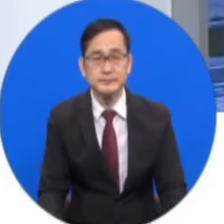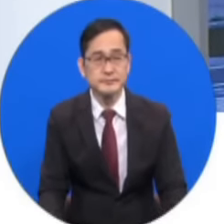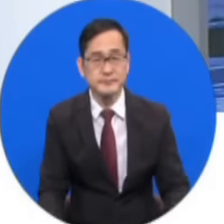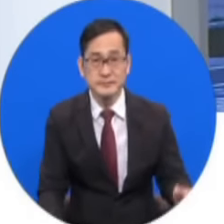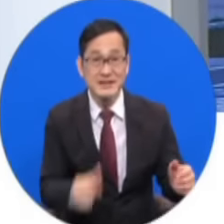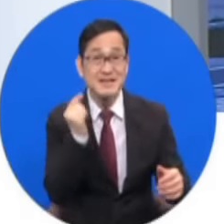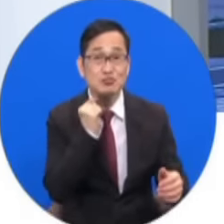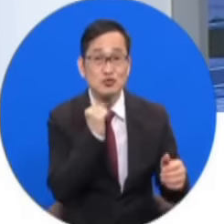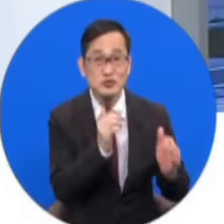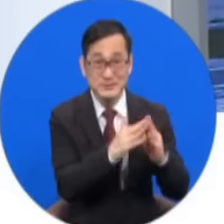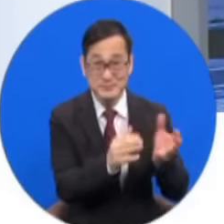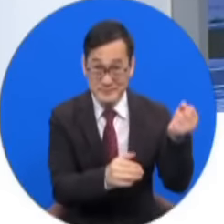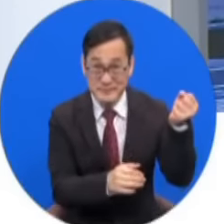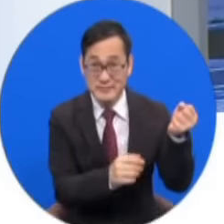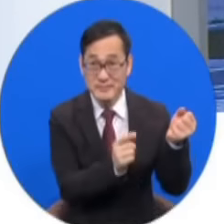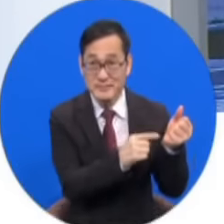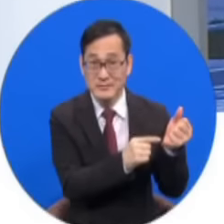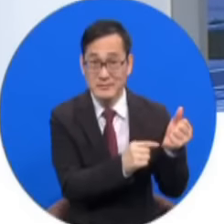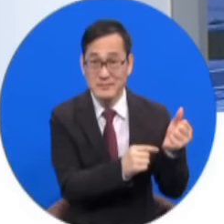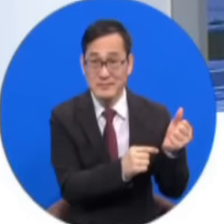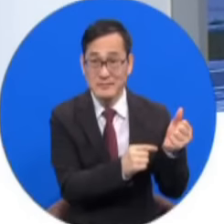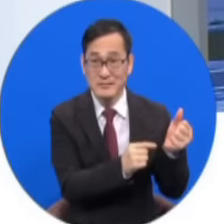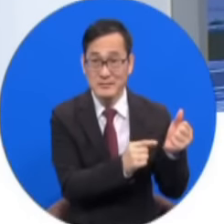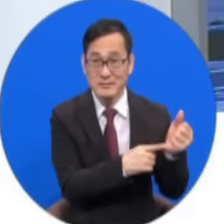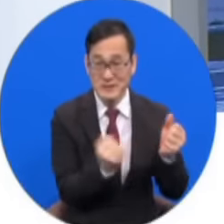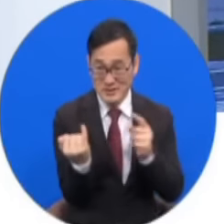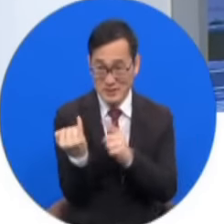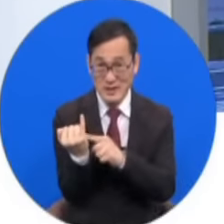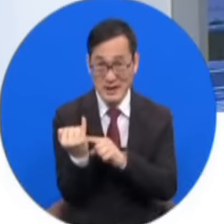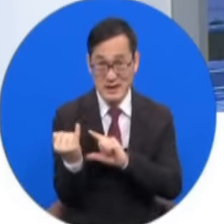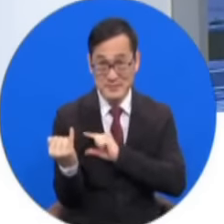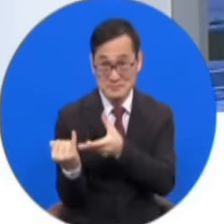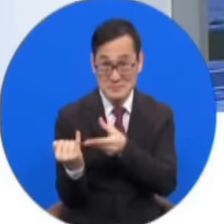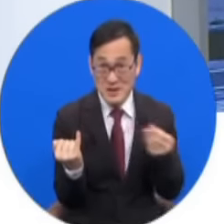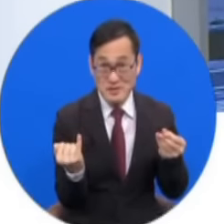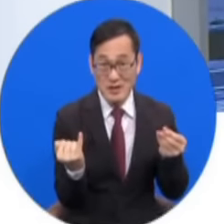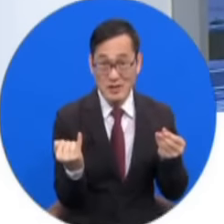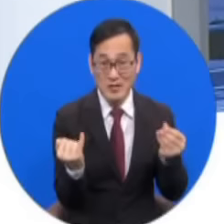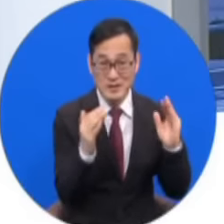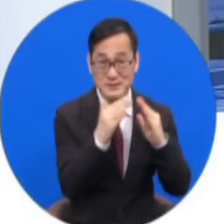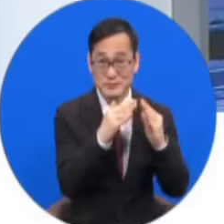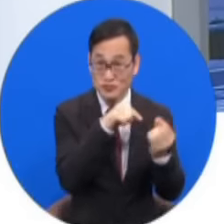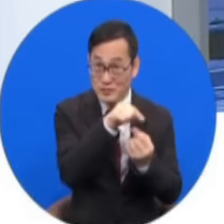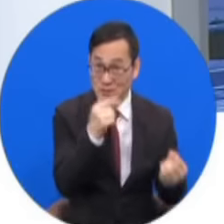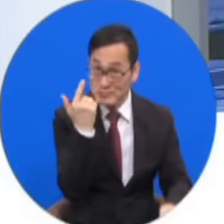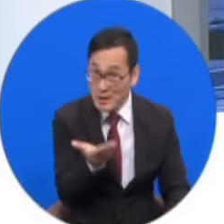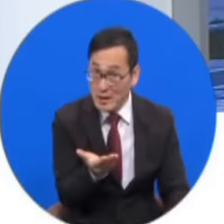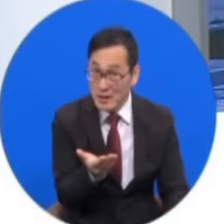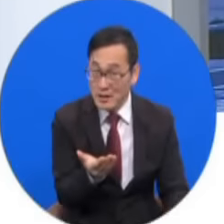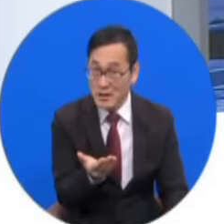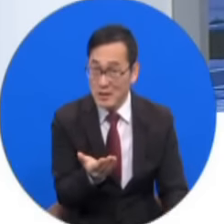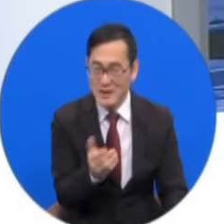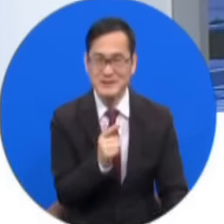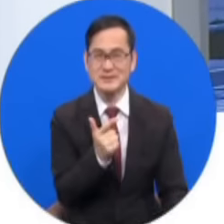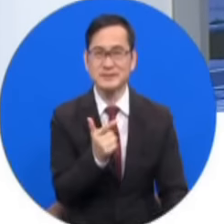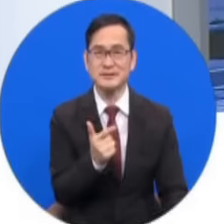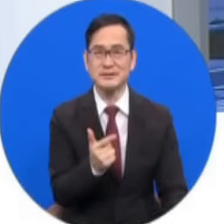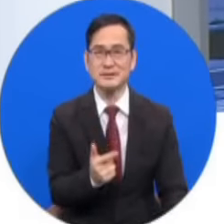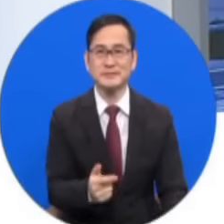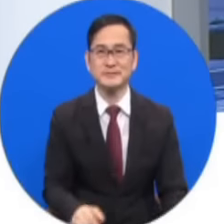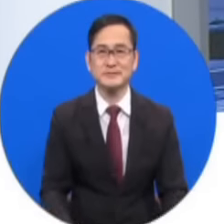네 그당 그 다 정으로 공유 숙박업에 그 제주도의 별장을 신고한 것이 아니라